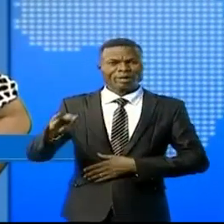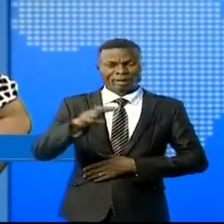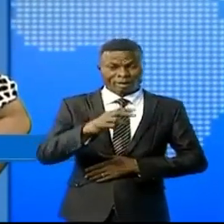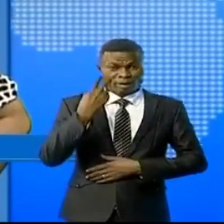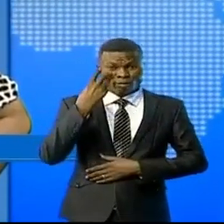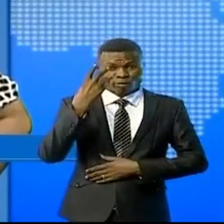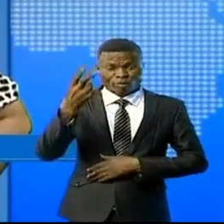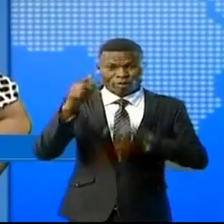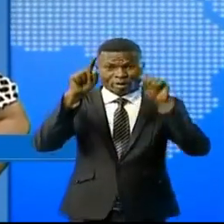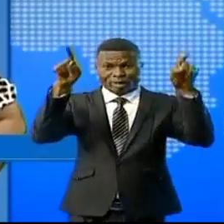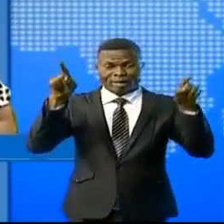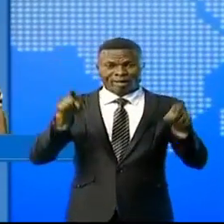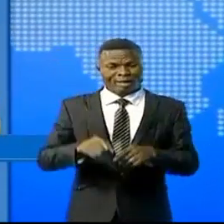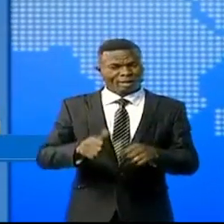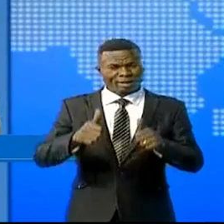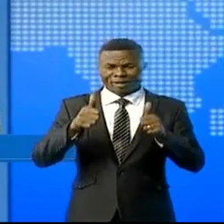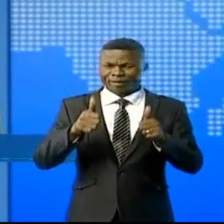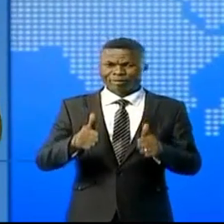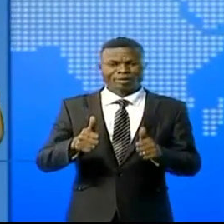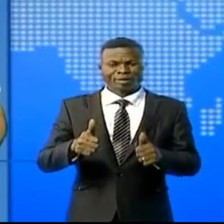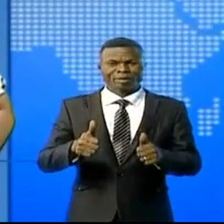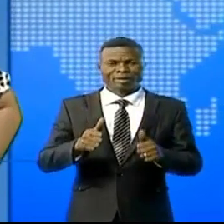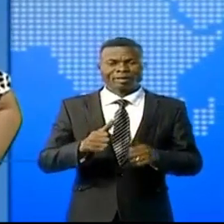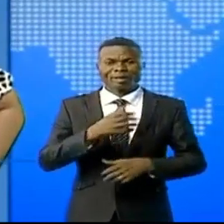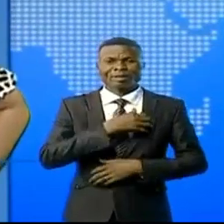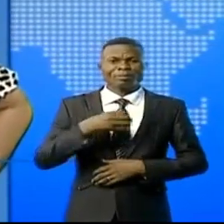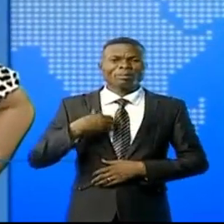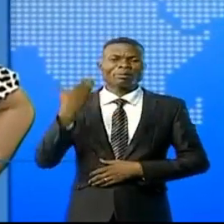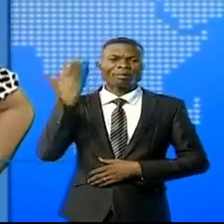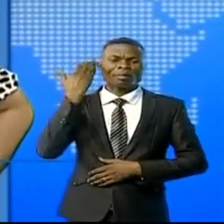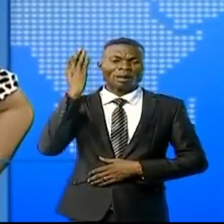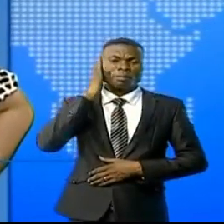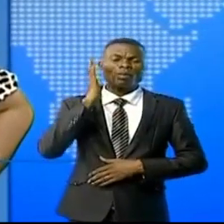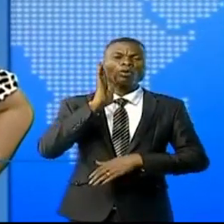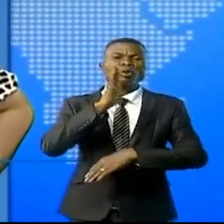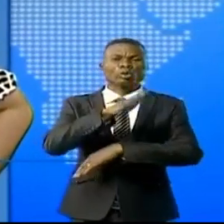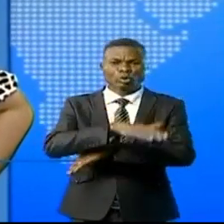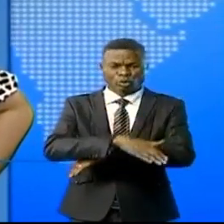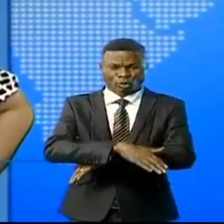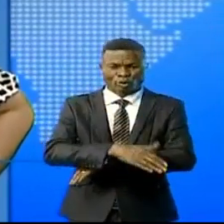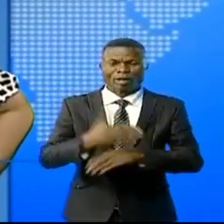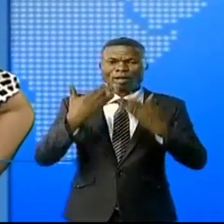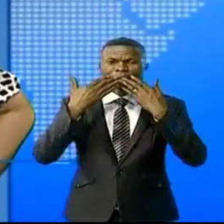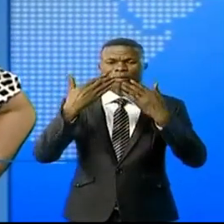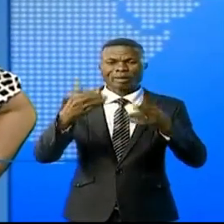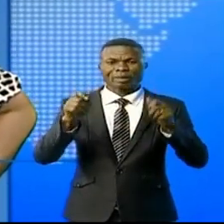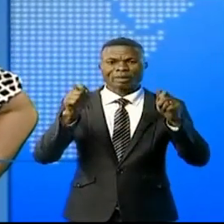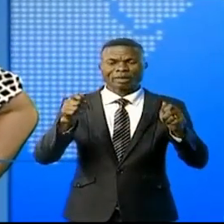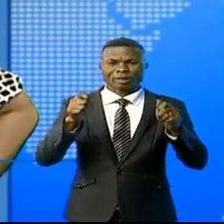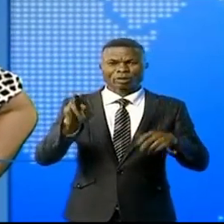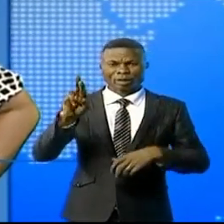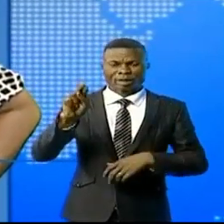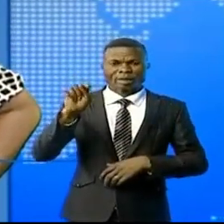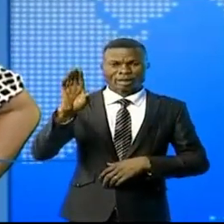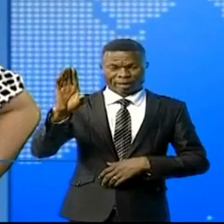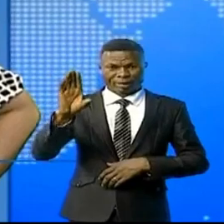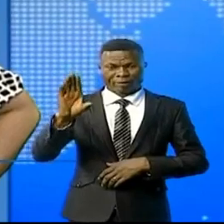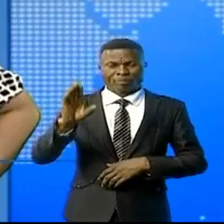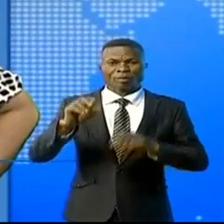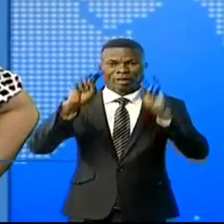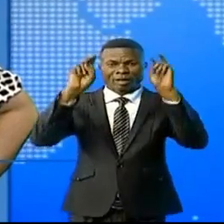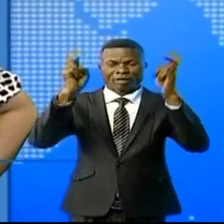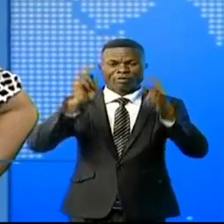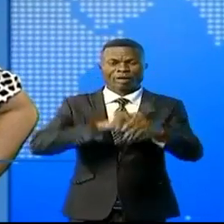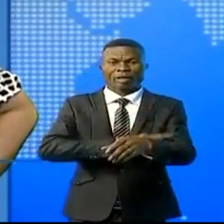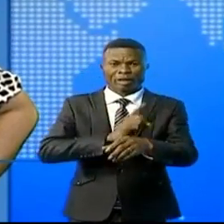ce journal en toute sérénité. Mesdames et messieurs, bonsoir et bienvenue dans ce journal qui sera à Goma,